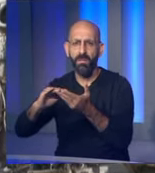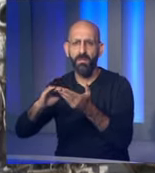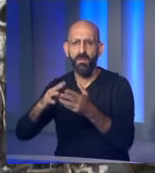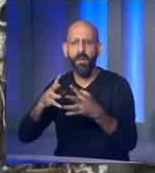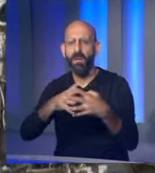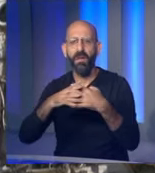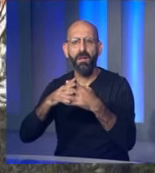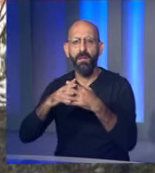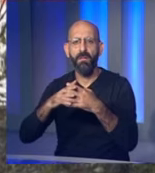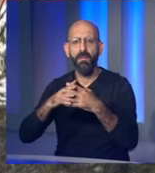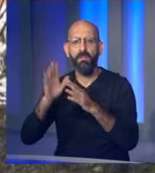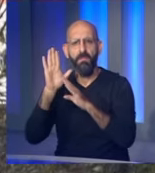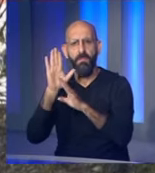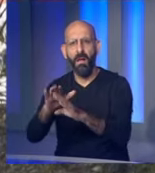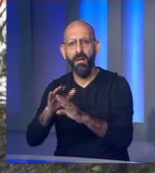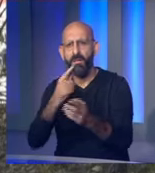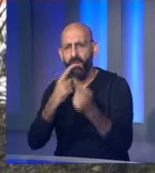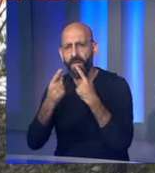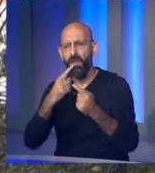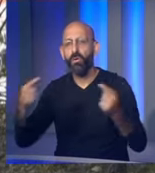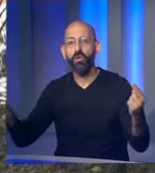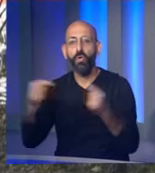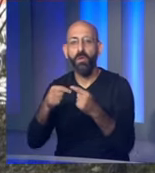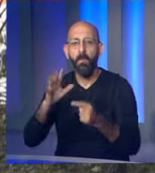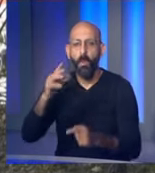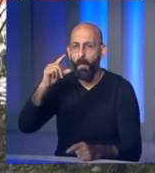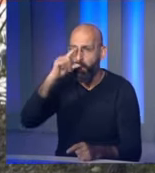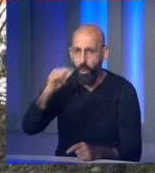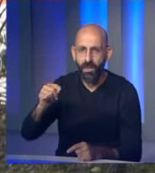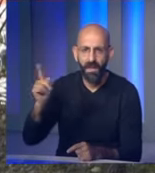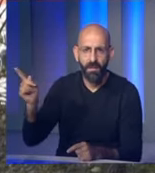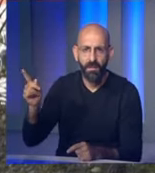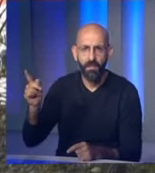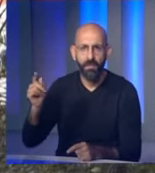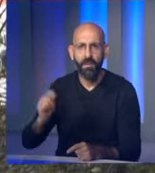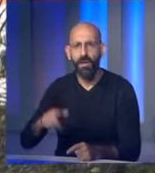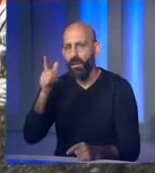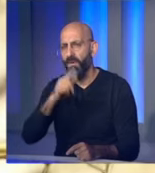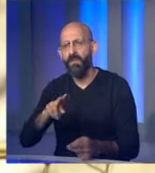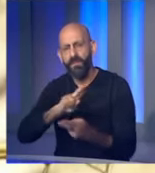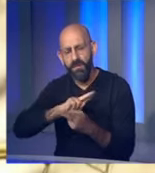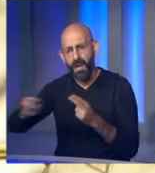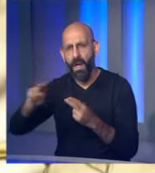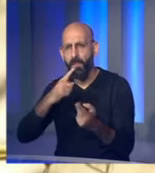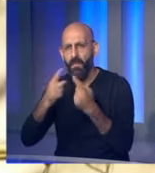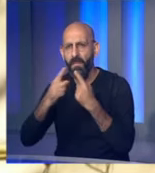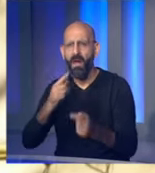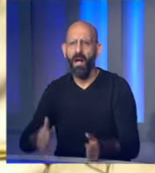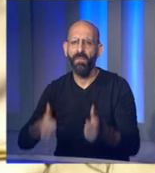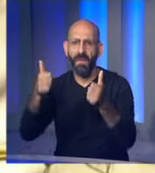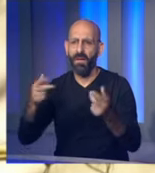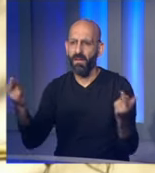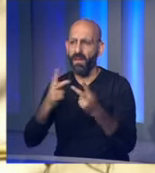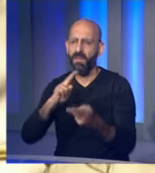مستقبل المساعدات العسكريه الامريكيه والجبهه الغربيه الموحده ضد ض بوتن وتثير احتمال اجراء